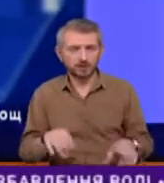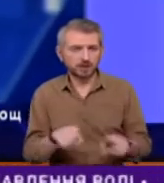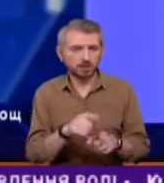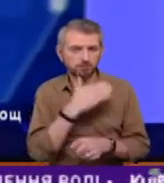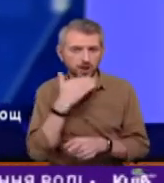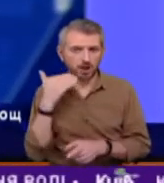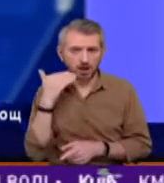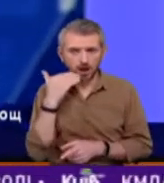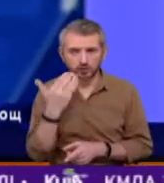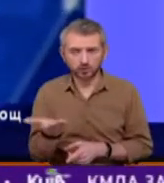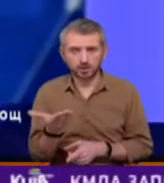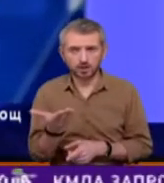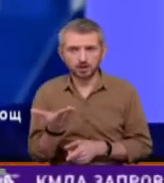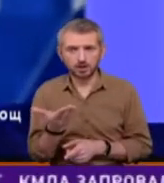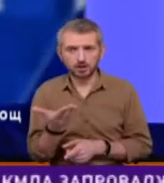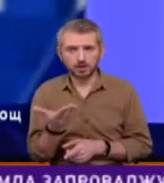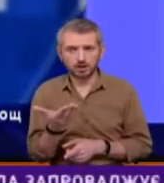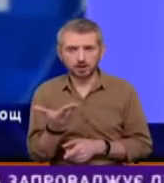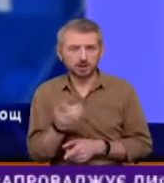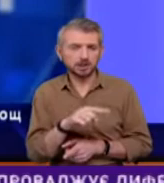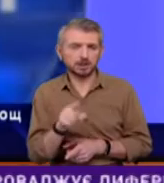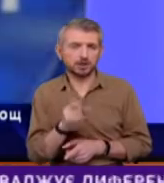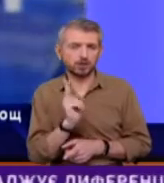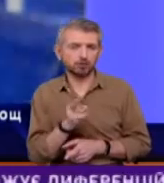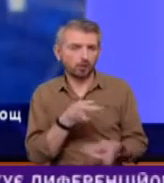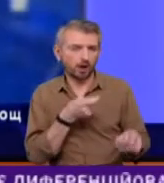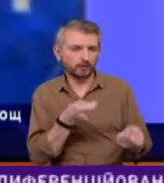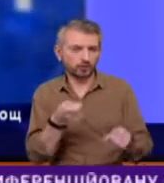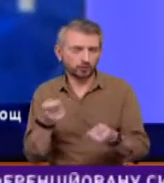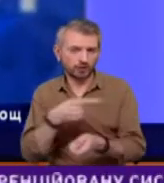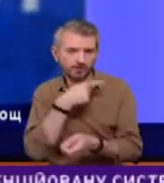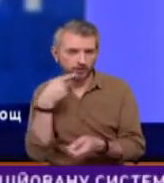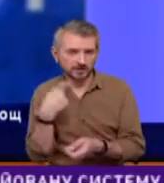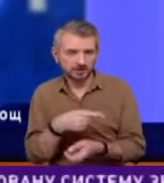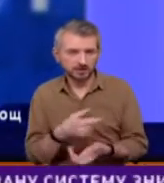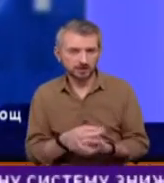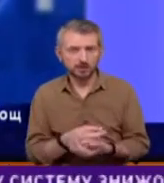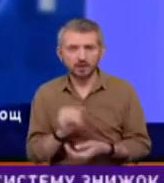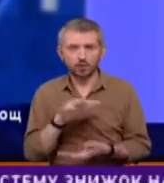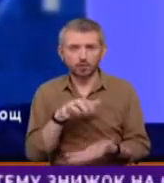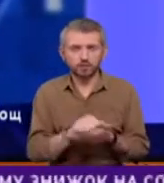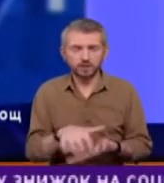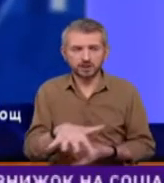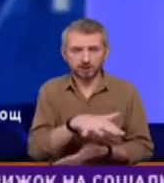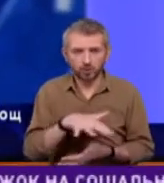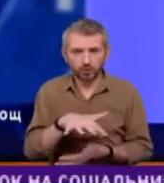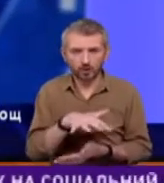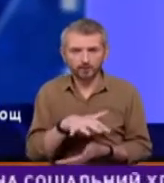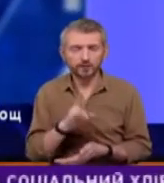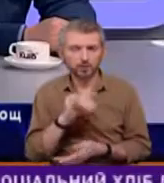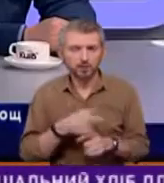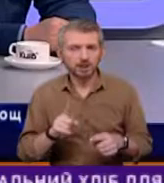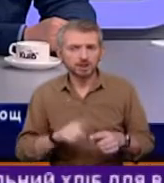багато рафіотів, ну, тобто тих, хто гастролює в Російській Федерації і окупованих територіях, ну,